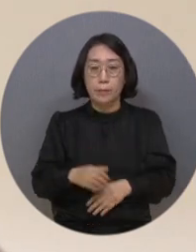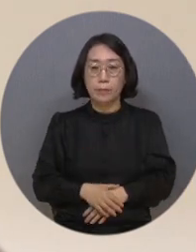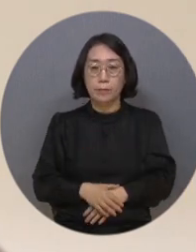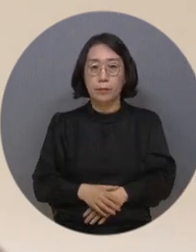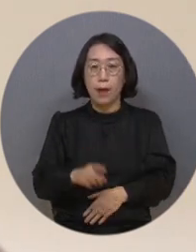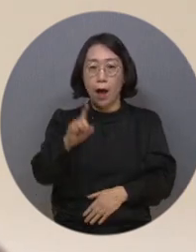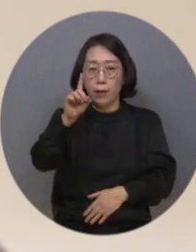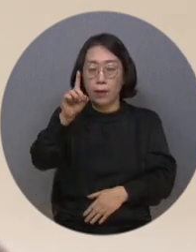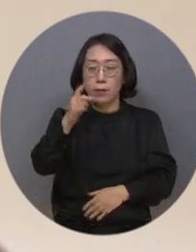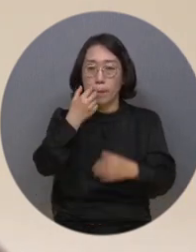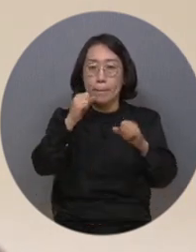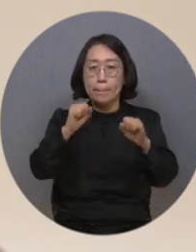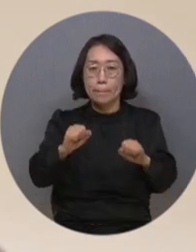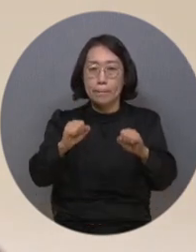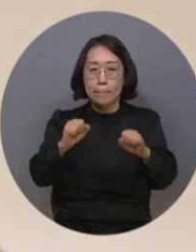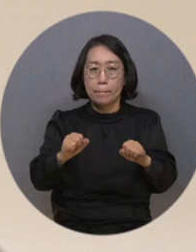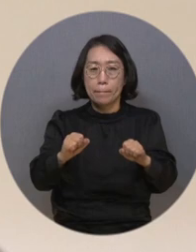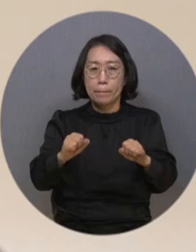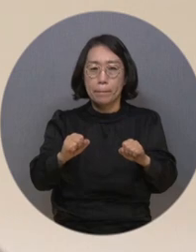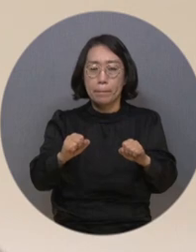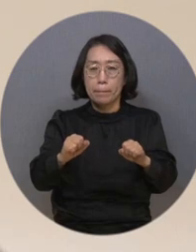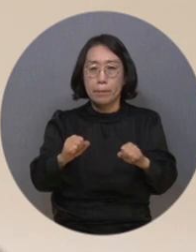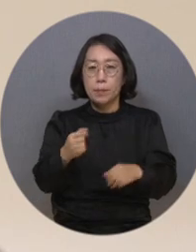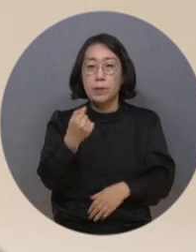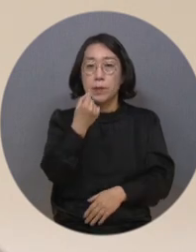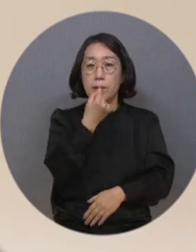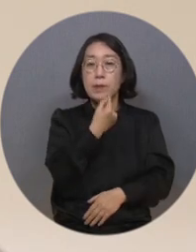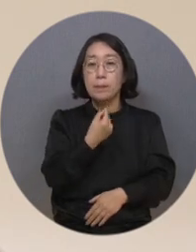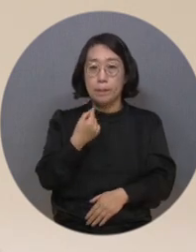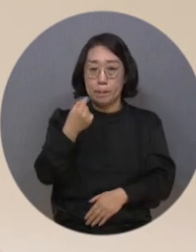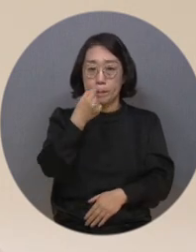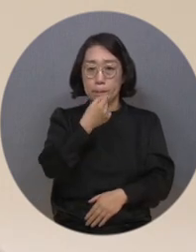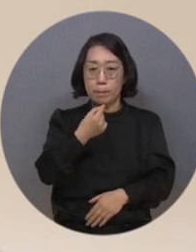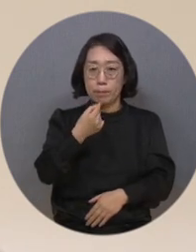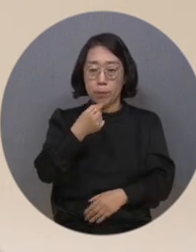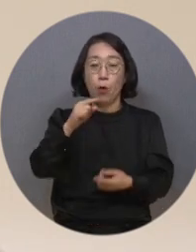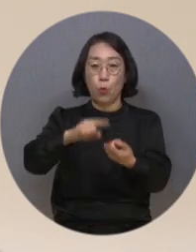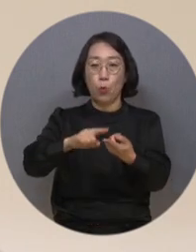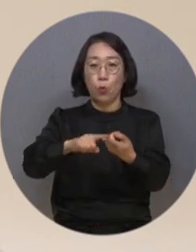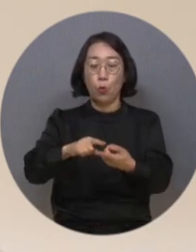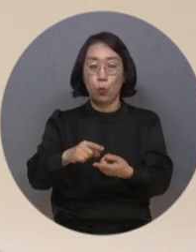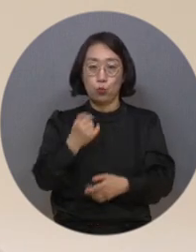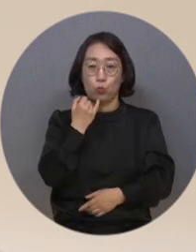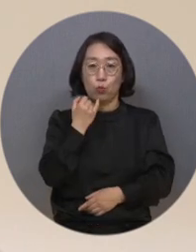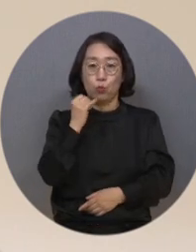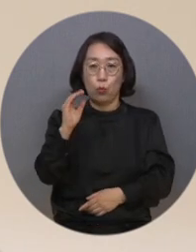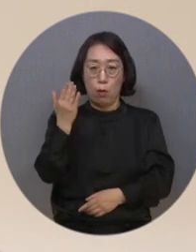딱 한 군데가 살아있더라고요. 요 입이 살아있더라고요.